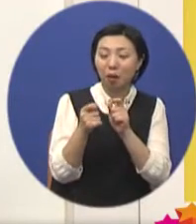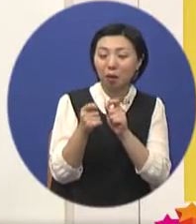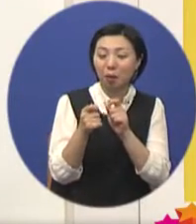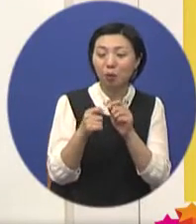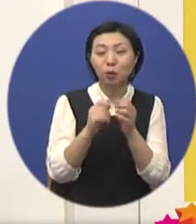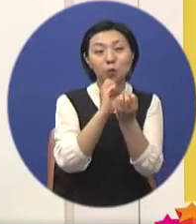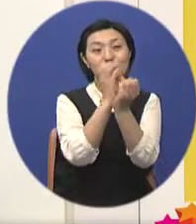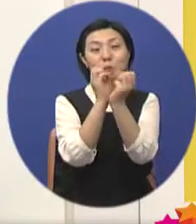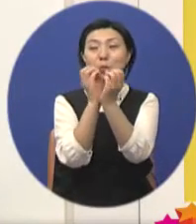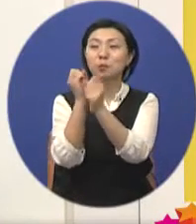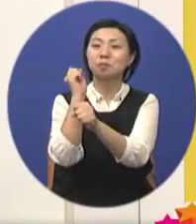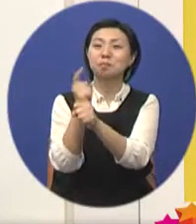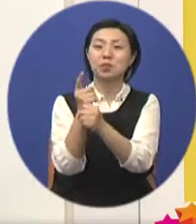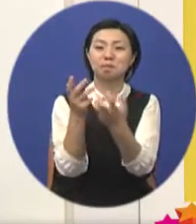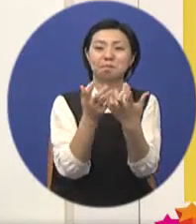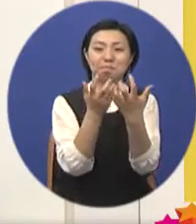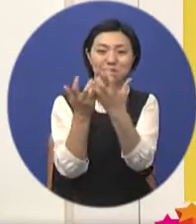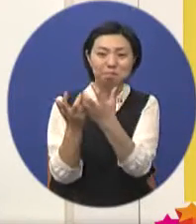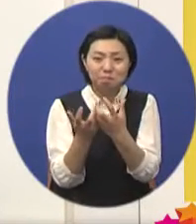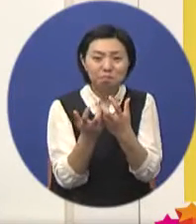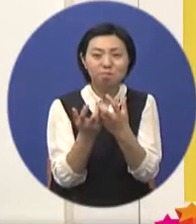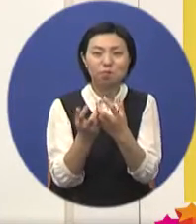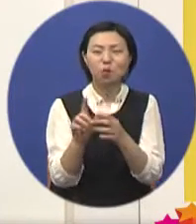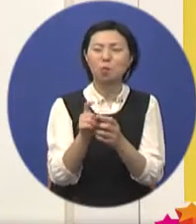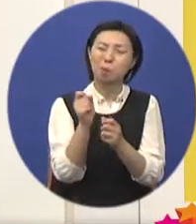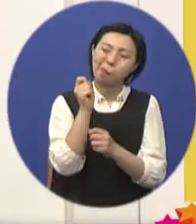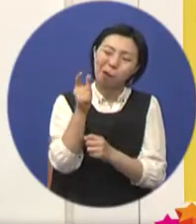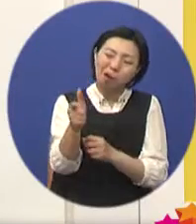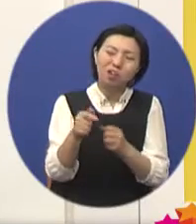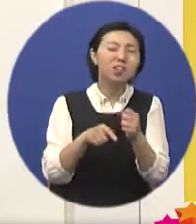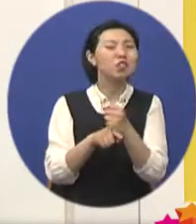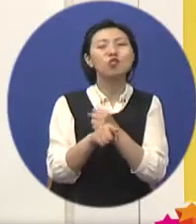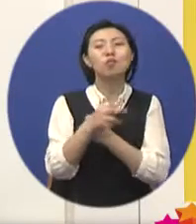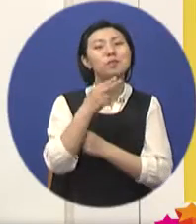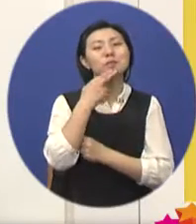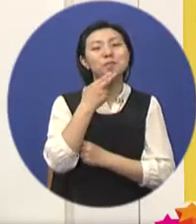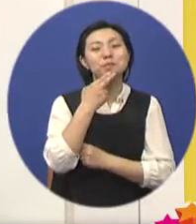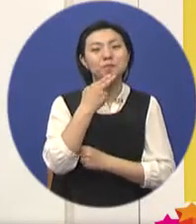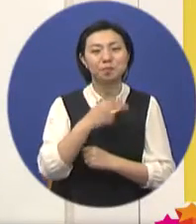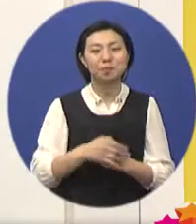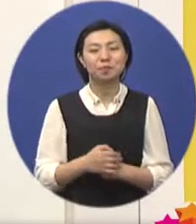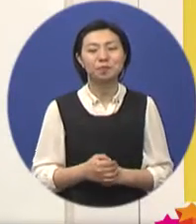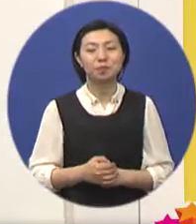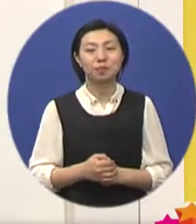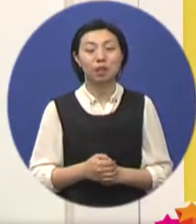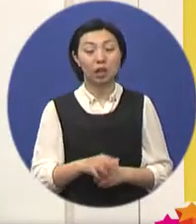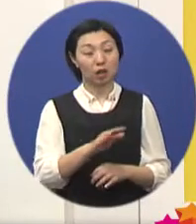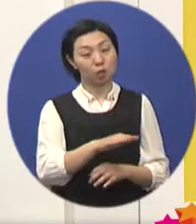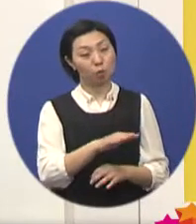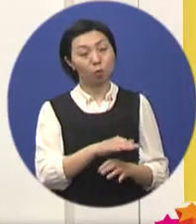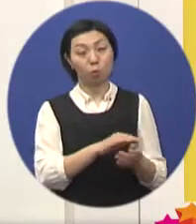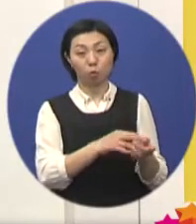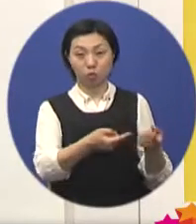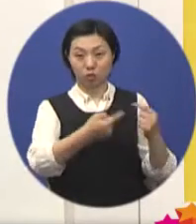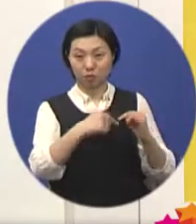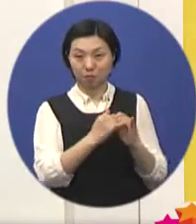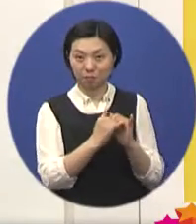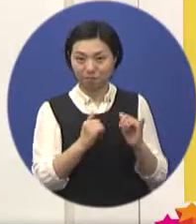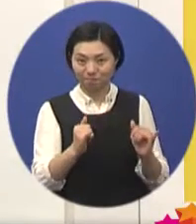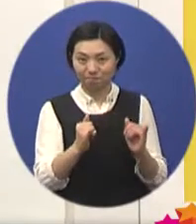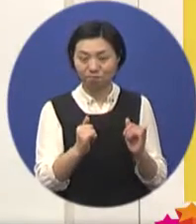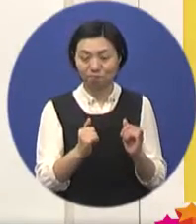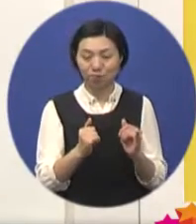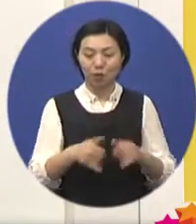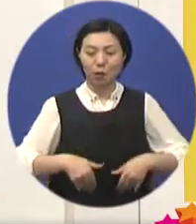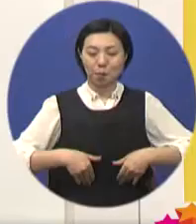보러 그때 뭐 그. 네. 간다든가 뭐 그런 거. 맞아요. 우리 아버님께서는 네. 이렇게 봄나들이